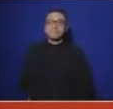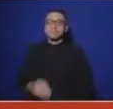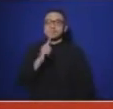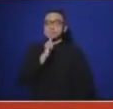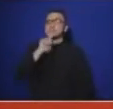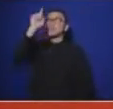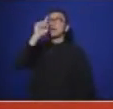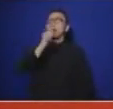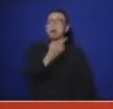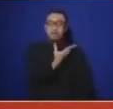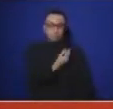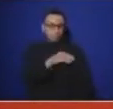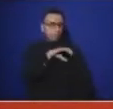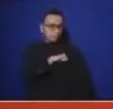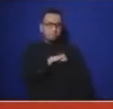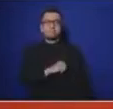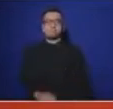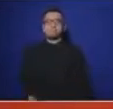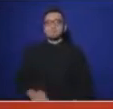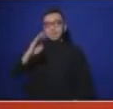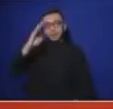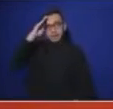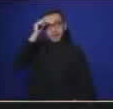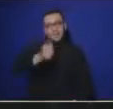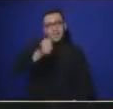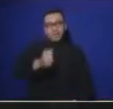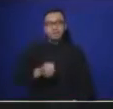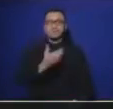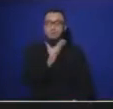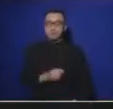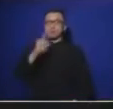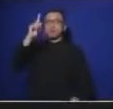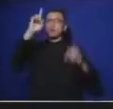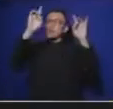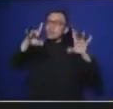Bismillahirrahmanirrahim. Assalamualaikum warahmatullahi wabarakatuh.